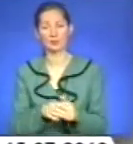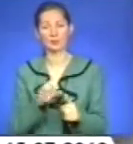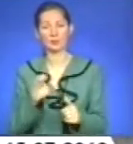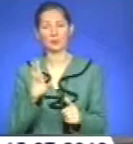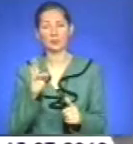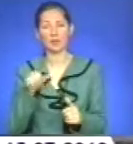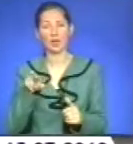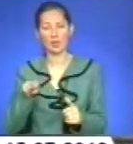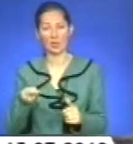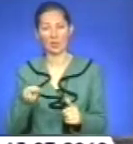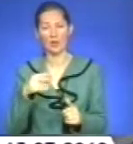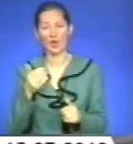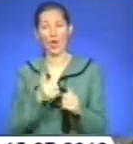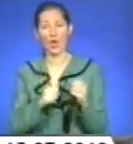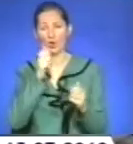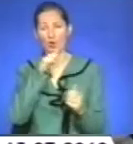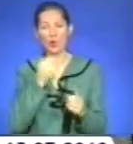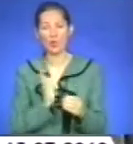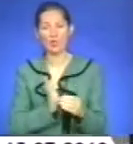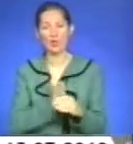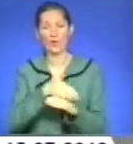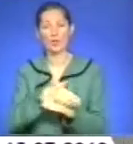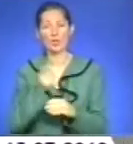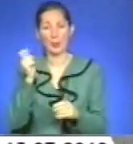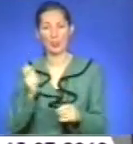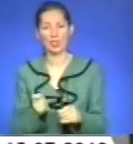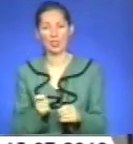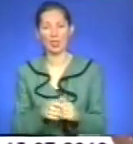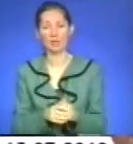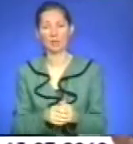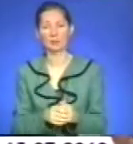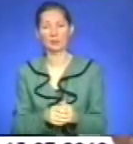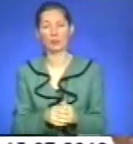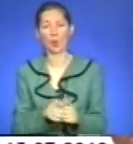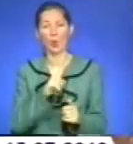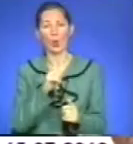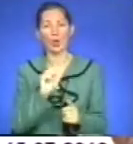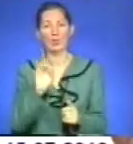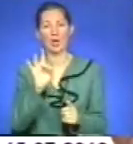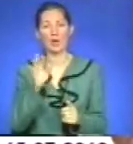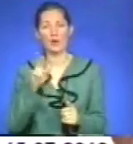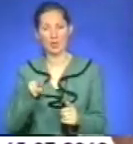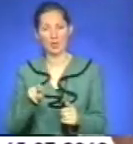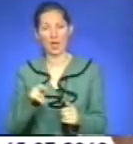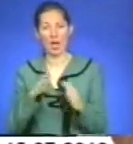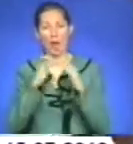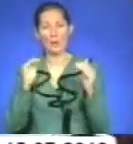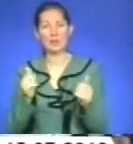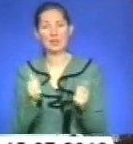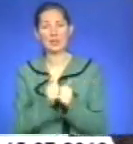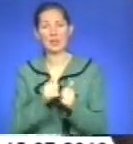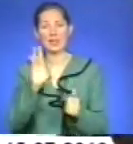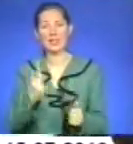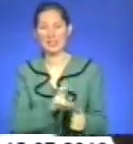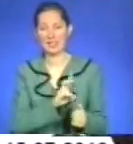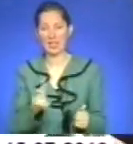ми кожного року до вас в гості заїжджаємо. Дякую вам за ту час, яку нам благословили. У Зарваниці, у каплиці біля парафіяльної церкви,